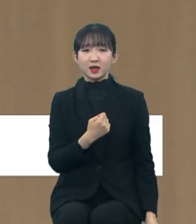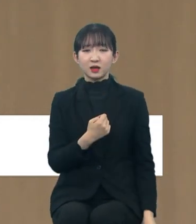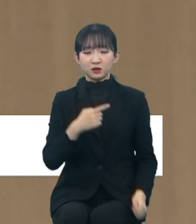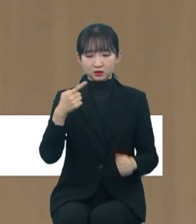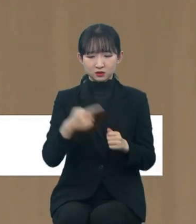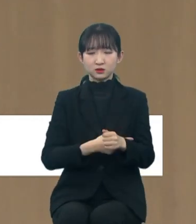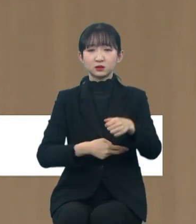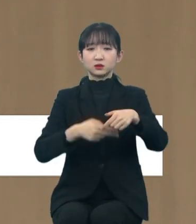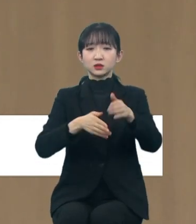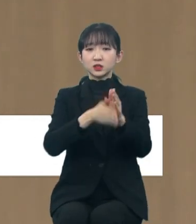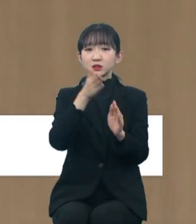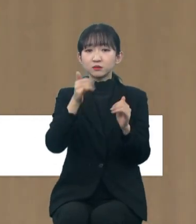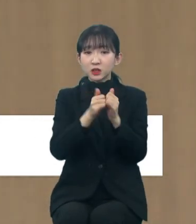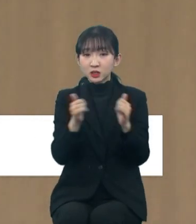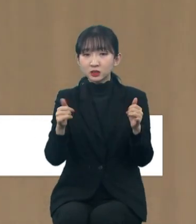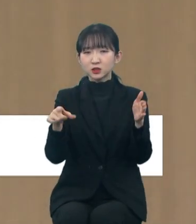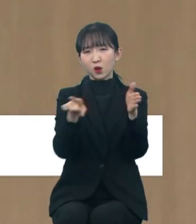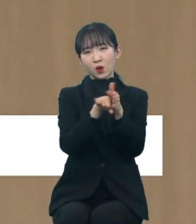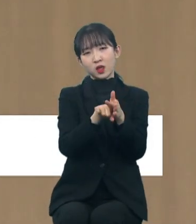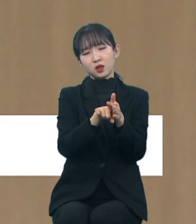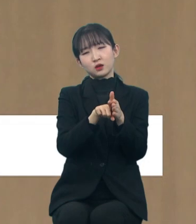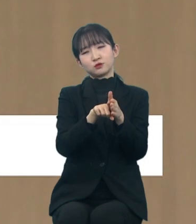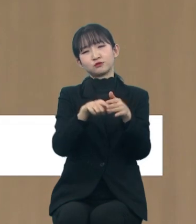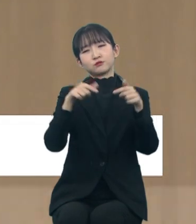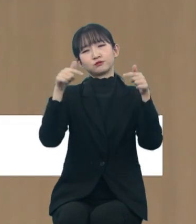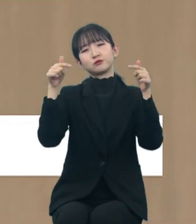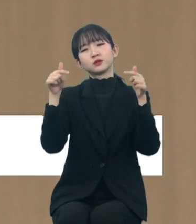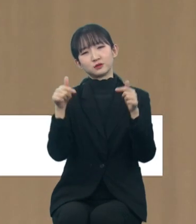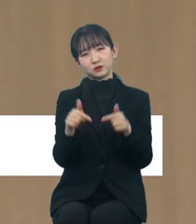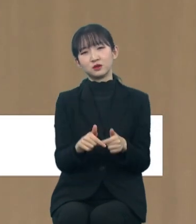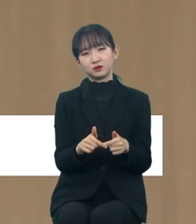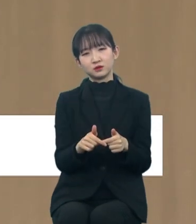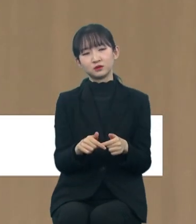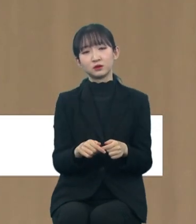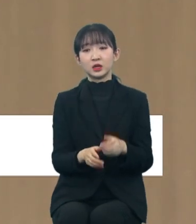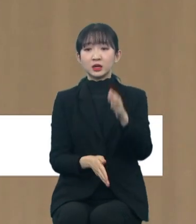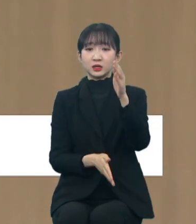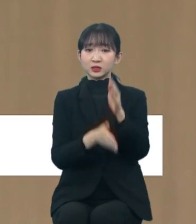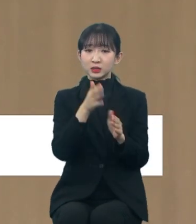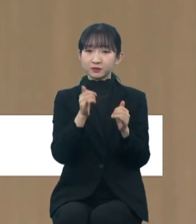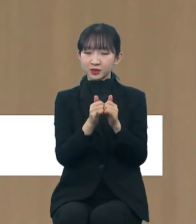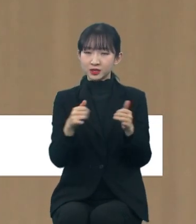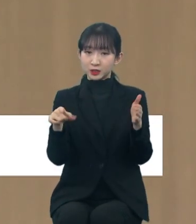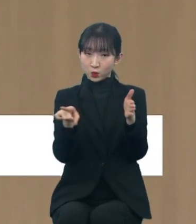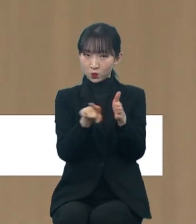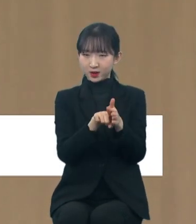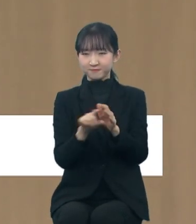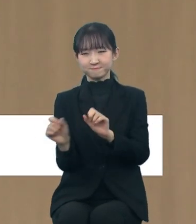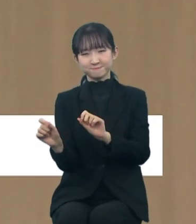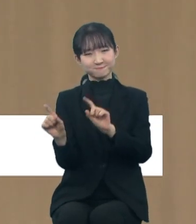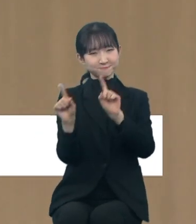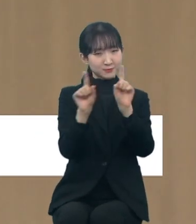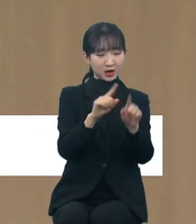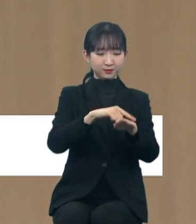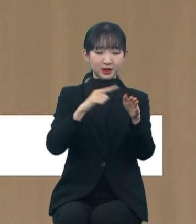시민들한테 많이 신뢰를 잃었어요. 시민들의 신뢰를 얻고 안심시켜드릴 수 있기